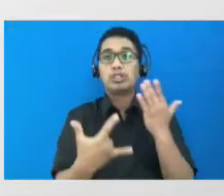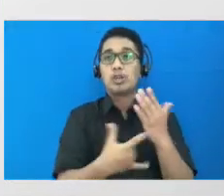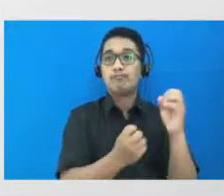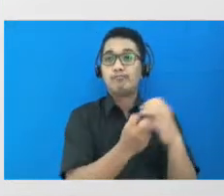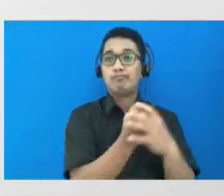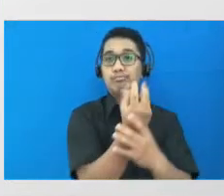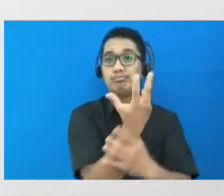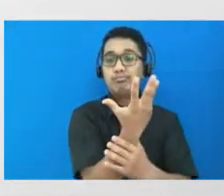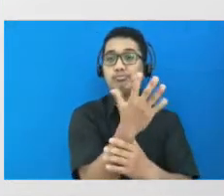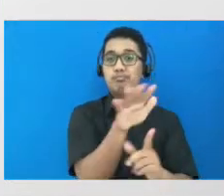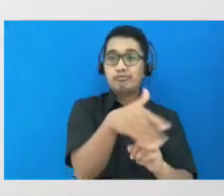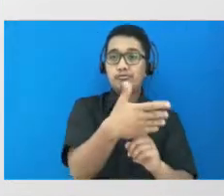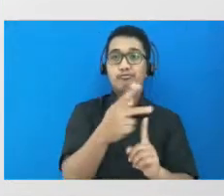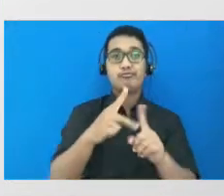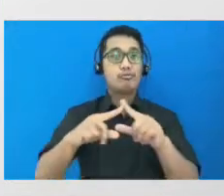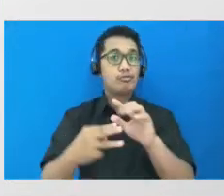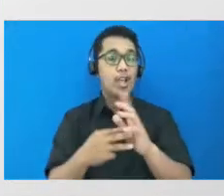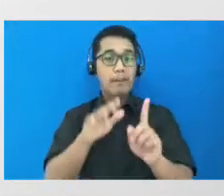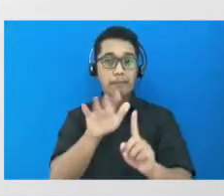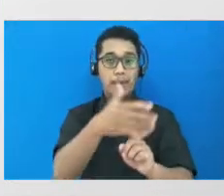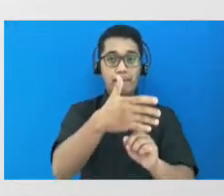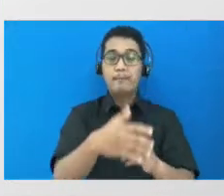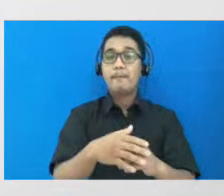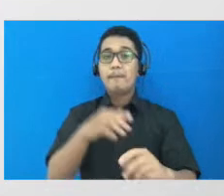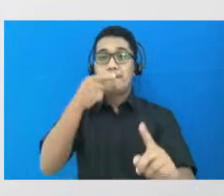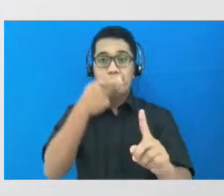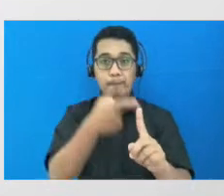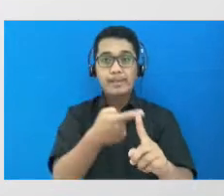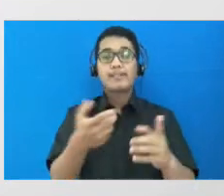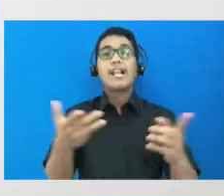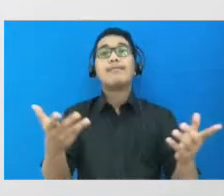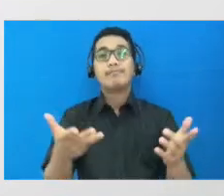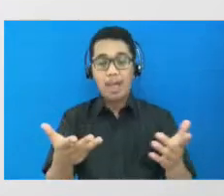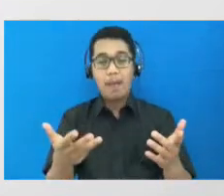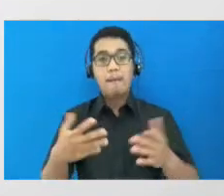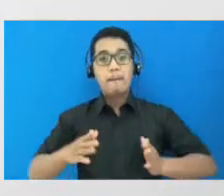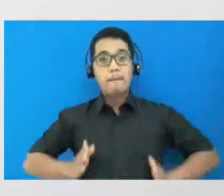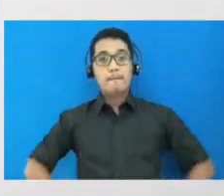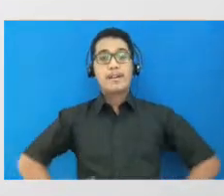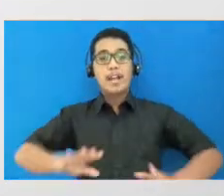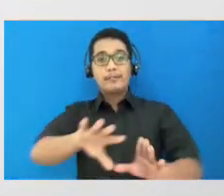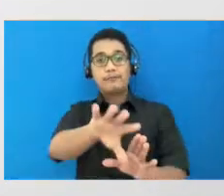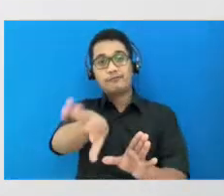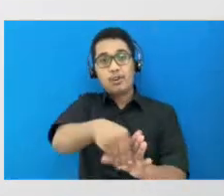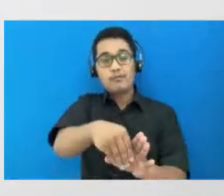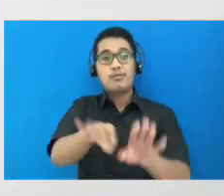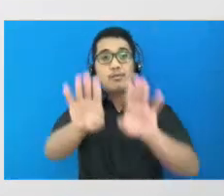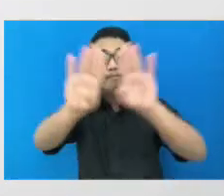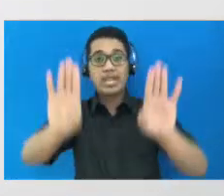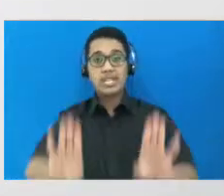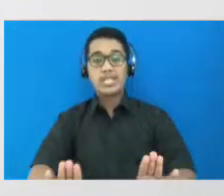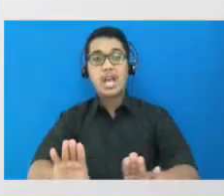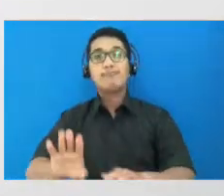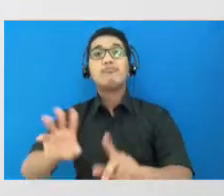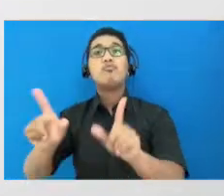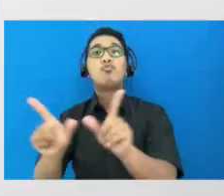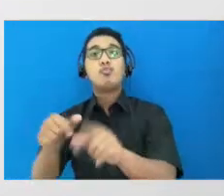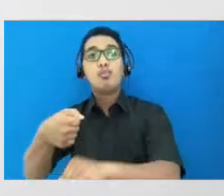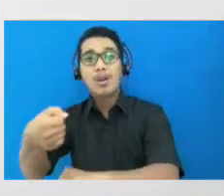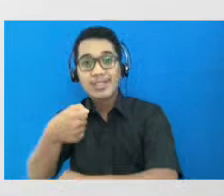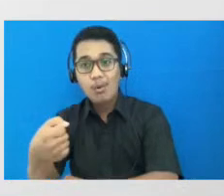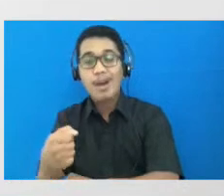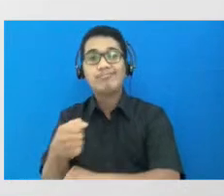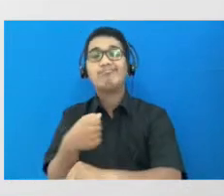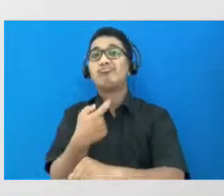juga perlindungan HAM, serta yang tidak kalah penting juga, apa sih peran atau kontribusi media dan wartawan di tengah dinamika